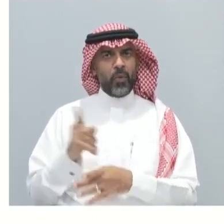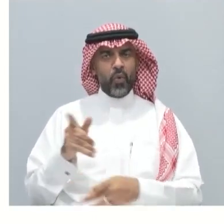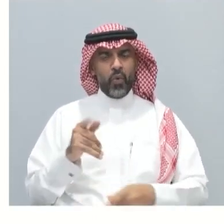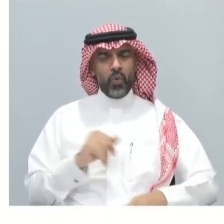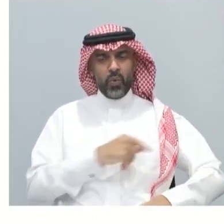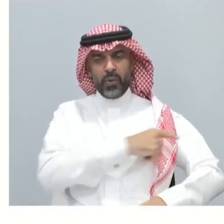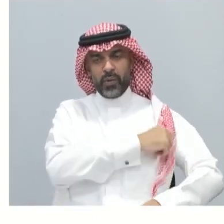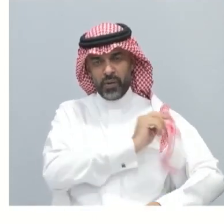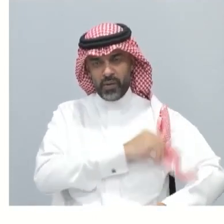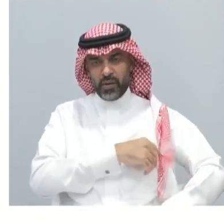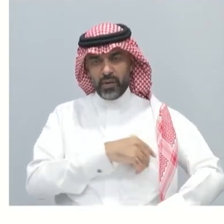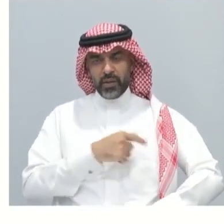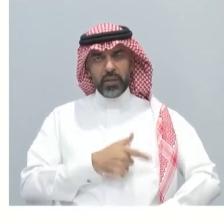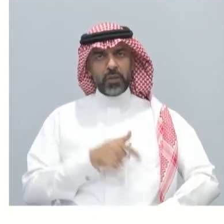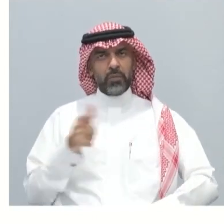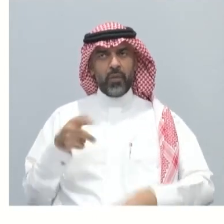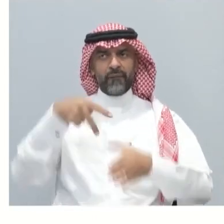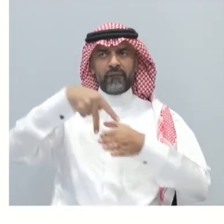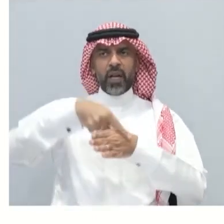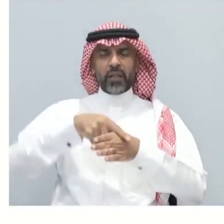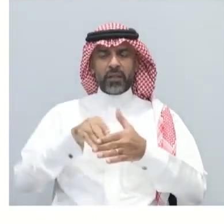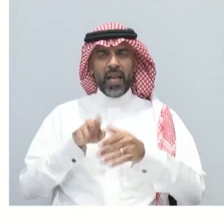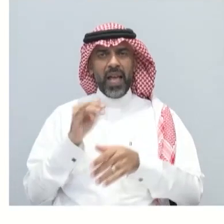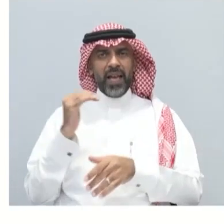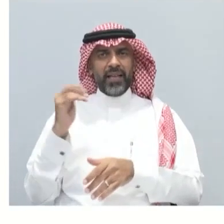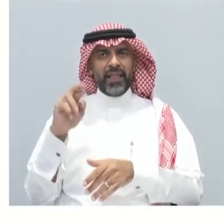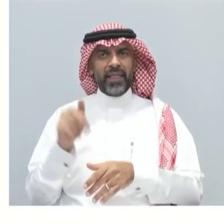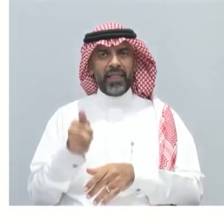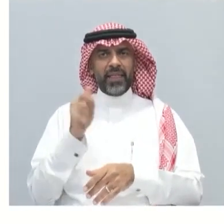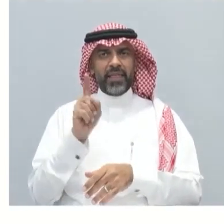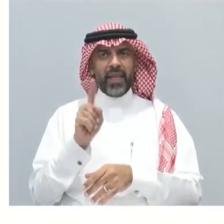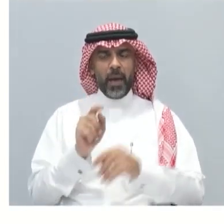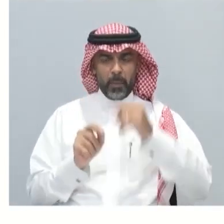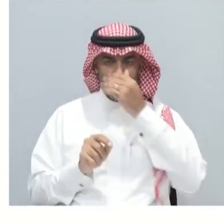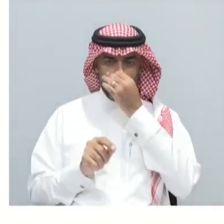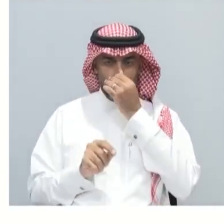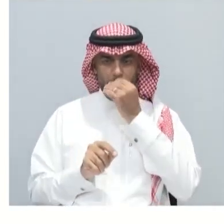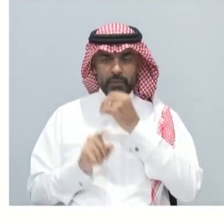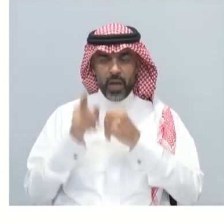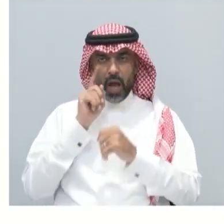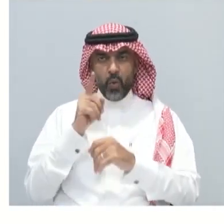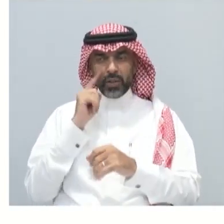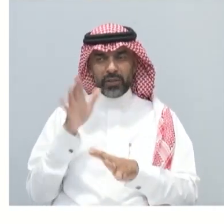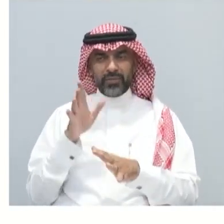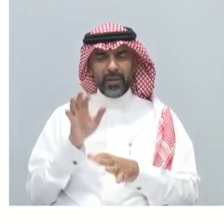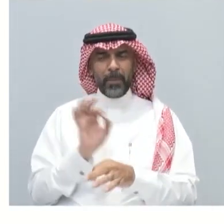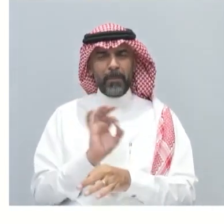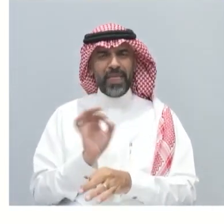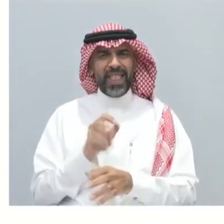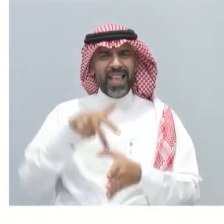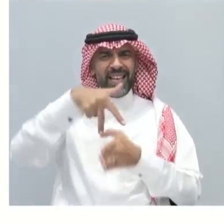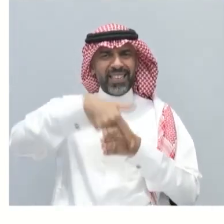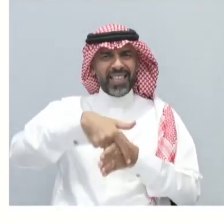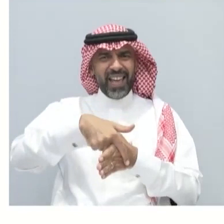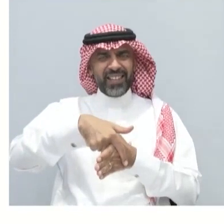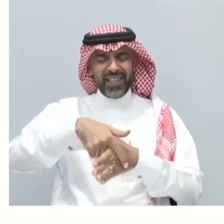الحيوان بهذا الاسم سرطان حذاء الفرس نلاحظ اولا الشكل يشبه حذوه الفرس